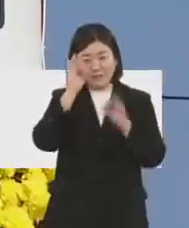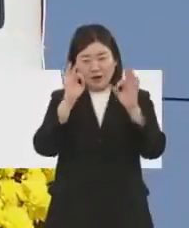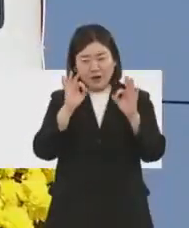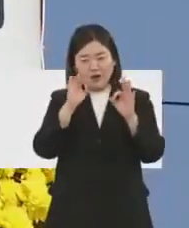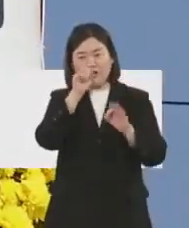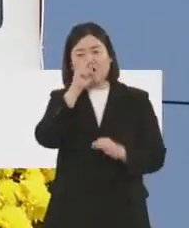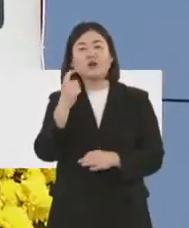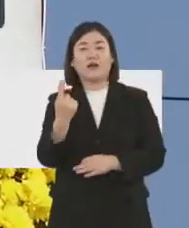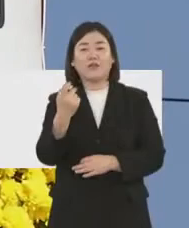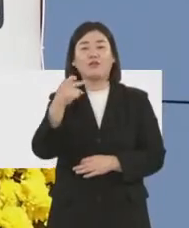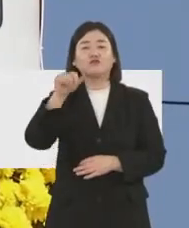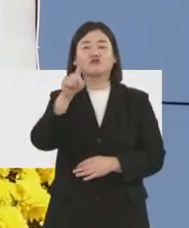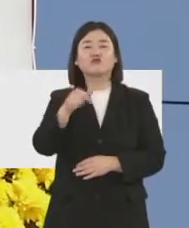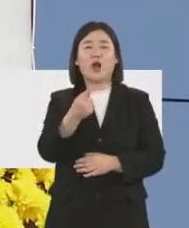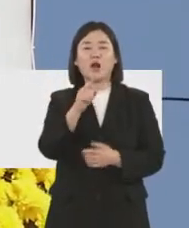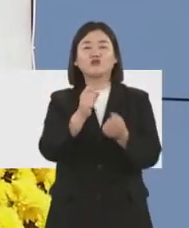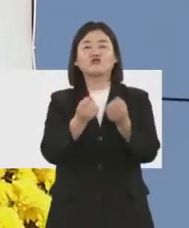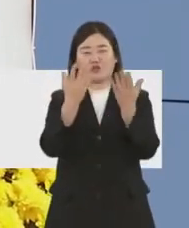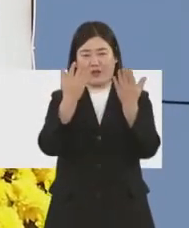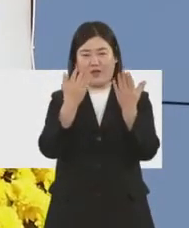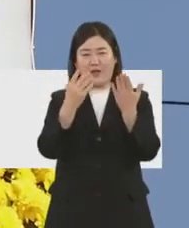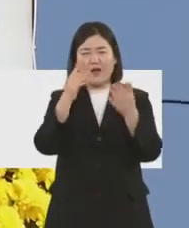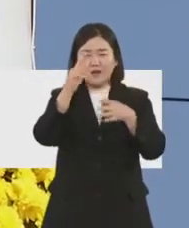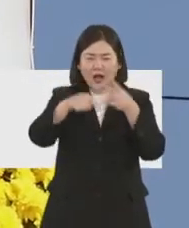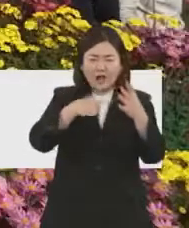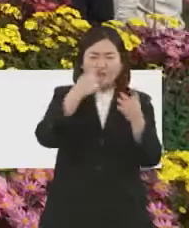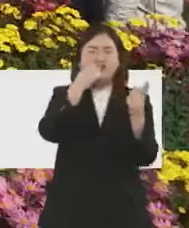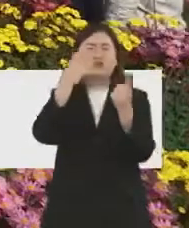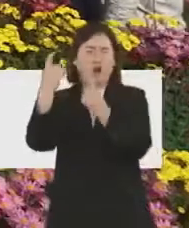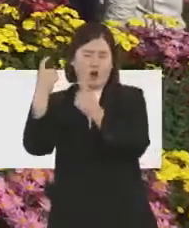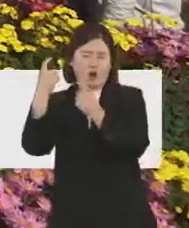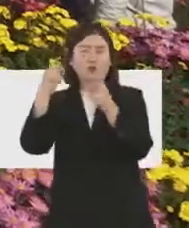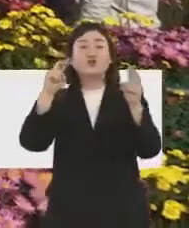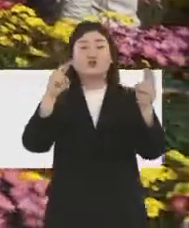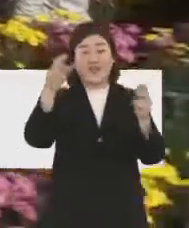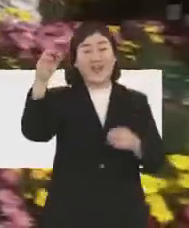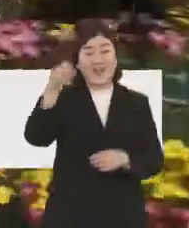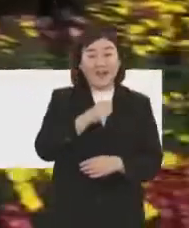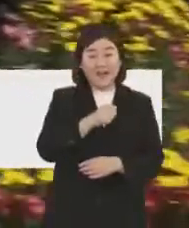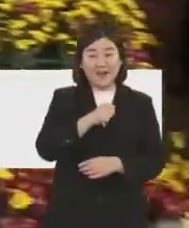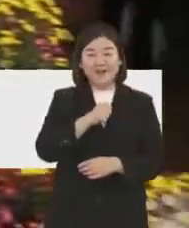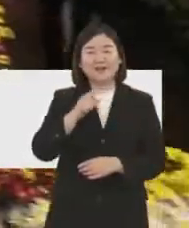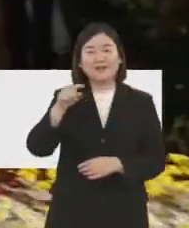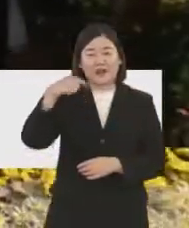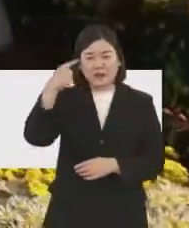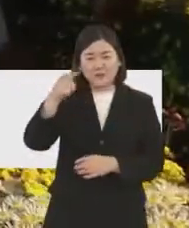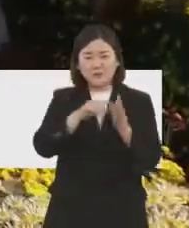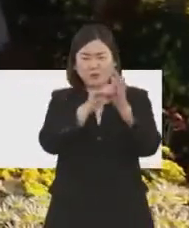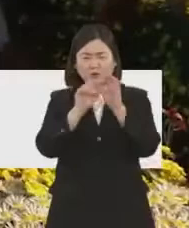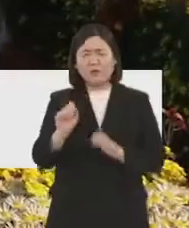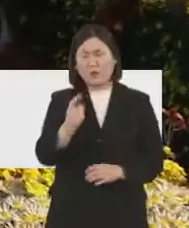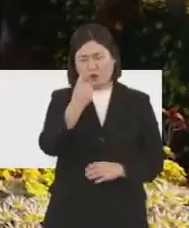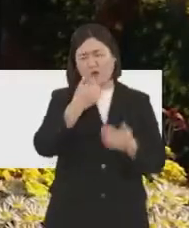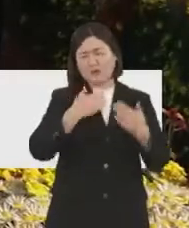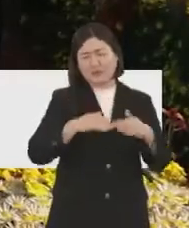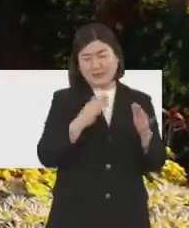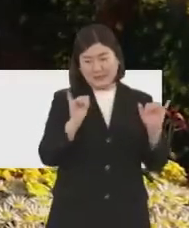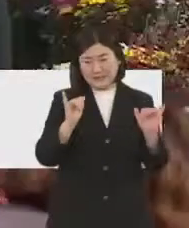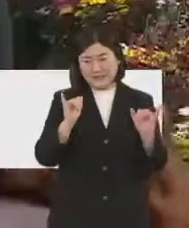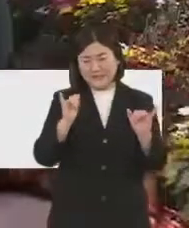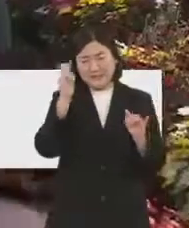서산국화축제가 열립니다 국화 그 가을비 추억 속으로를 주제로 열리는 이번 축제는 코로나19로 지친